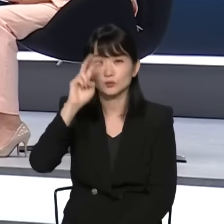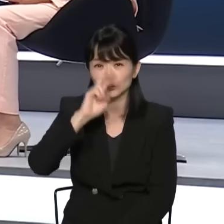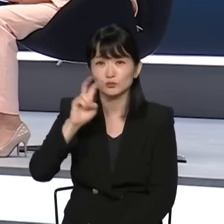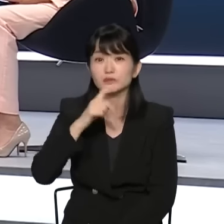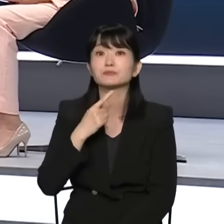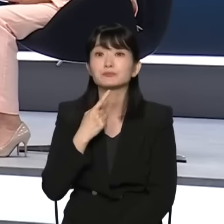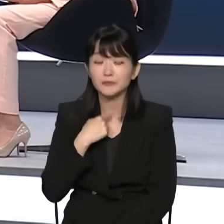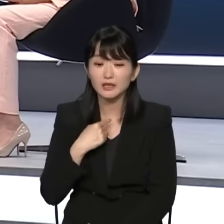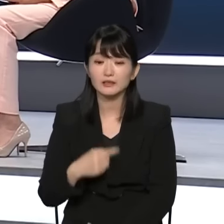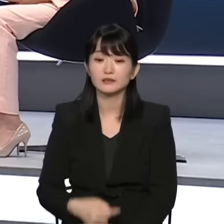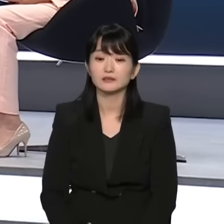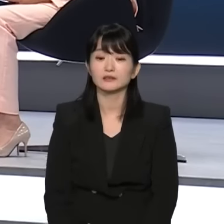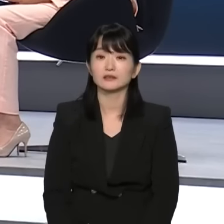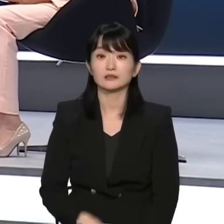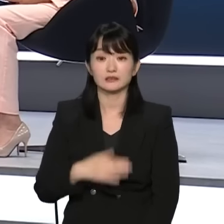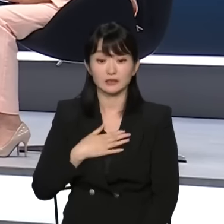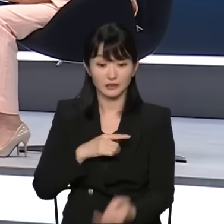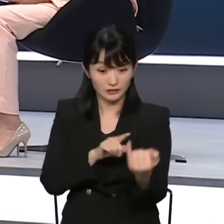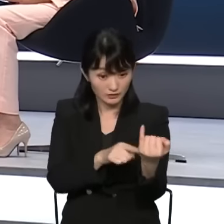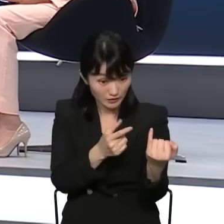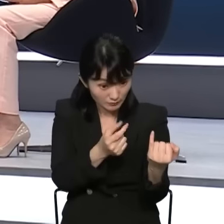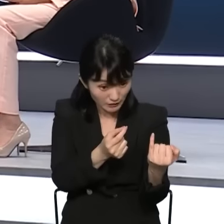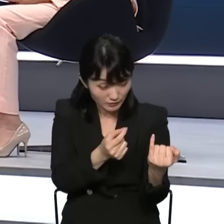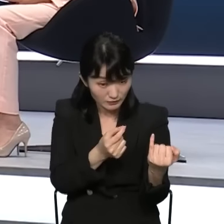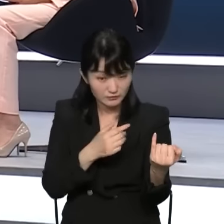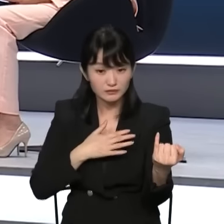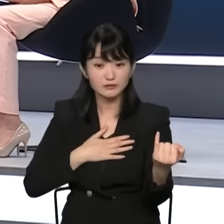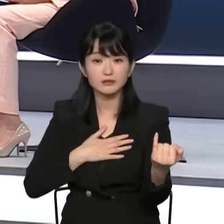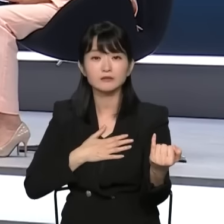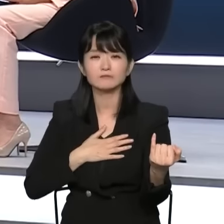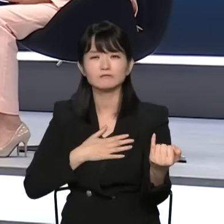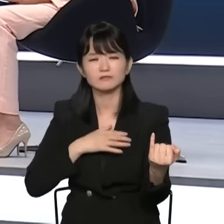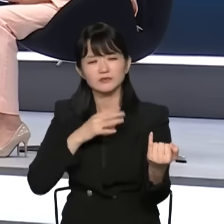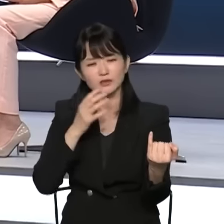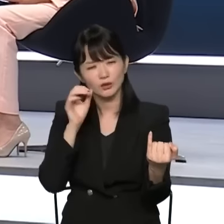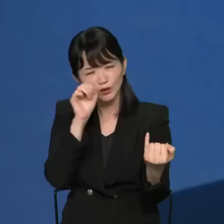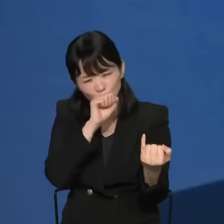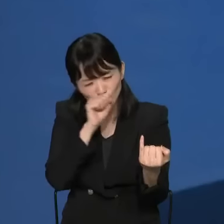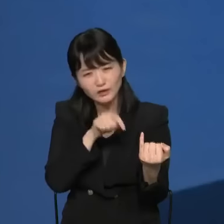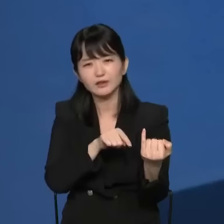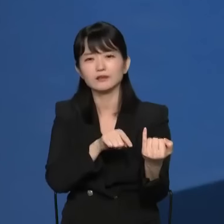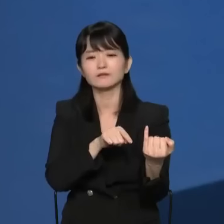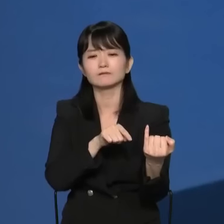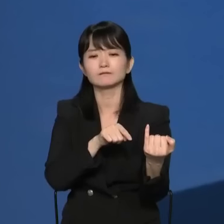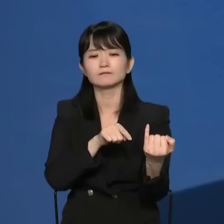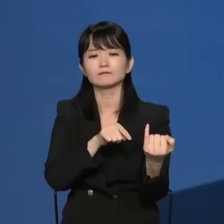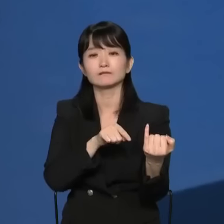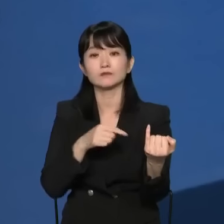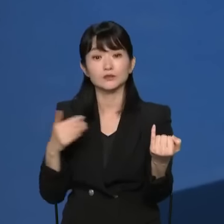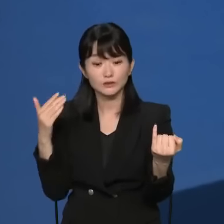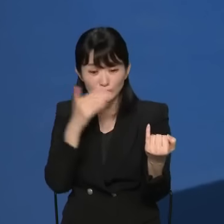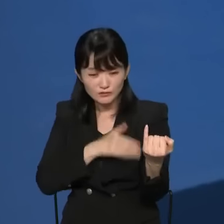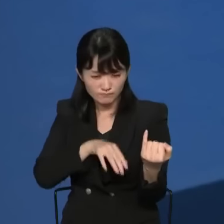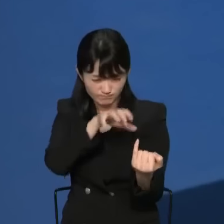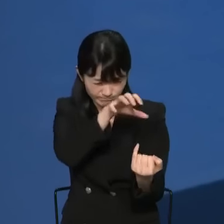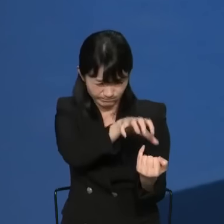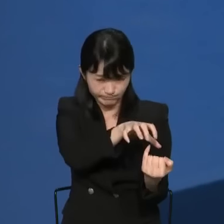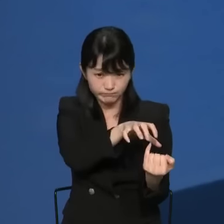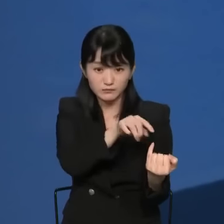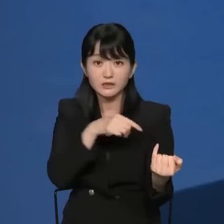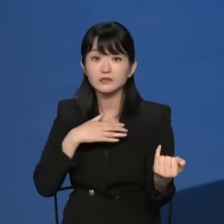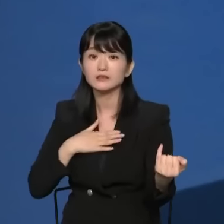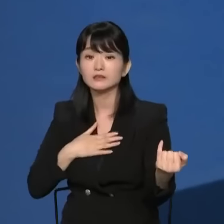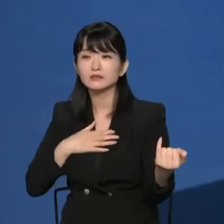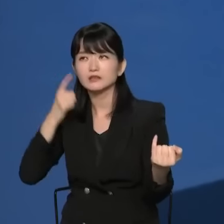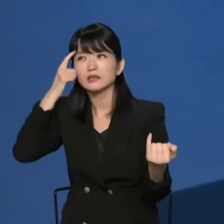저 여자였다면 그렇담 얼마나 좋을까. 넌 몸이 묶여있지만